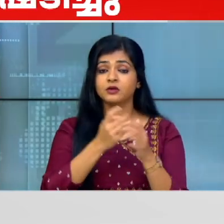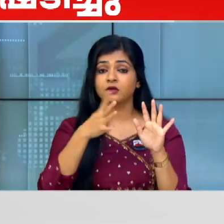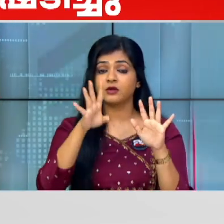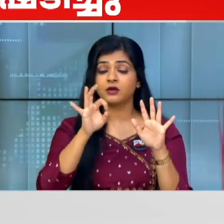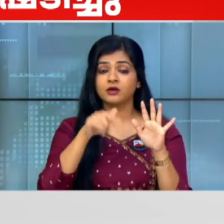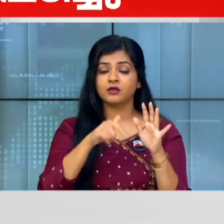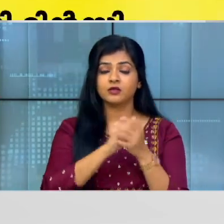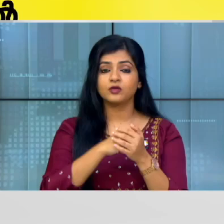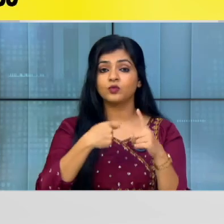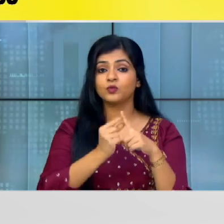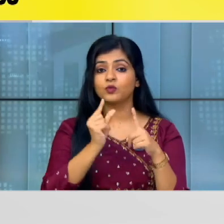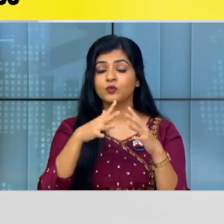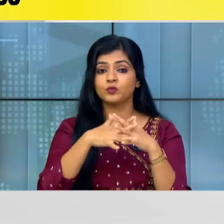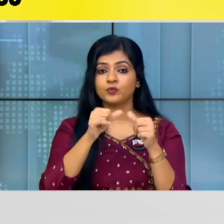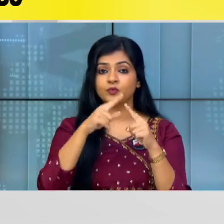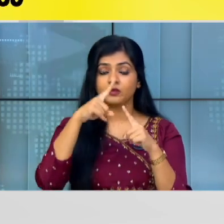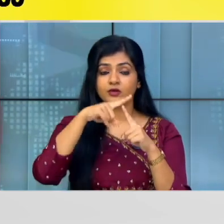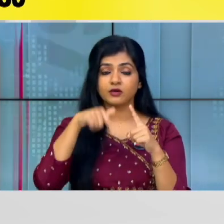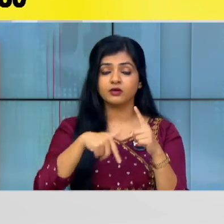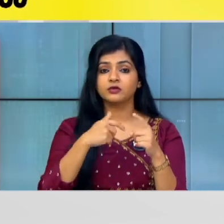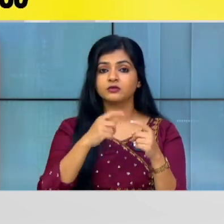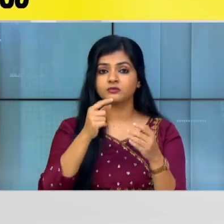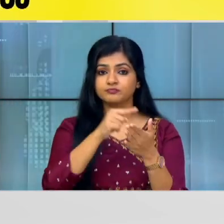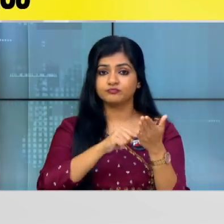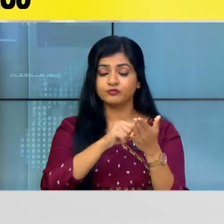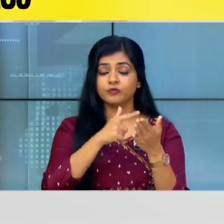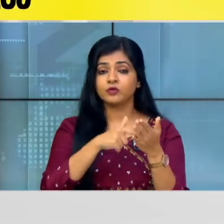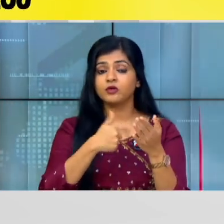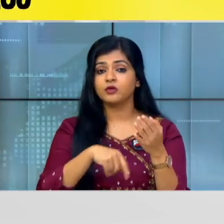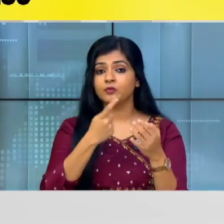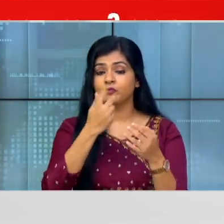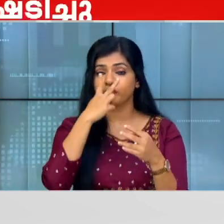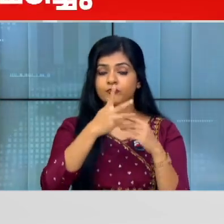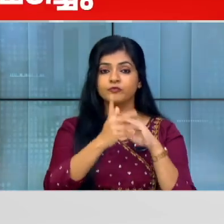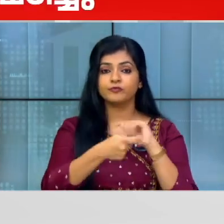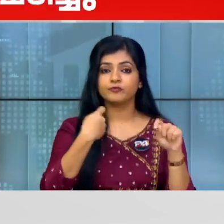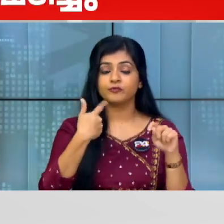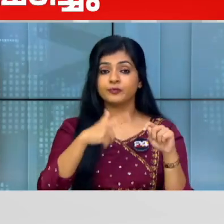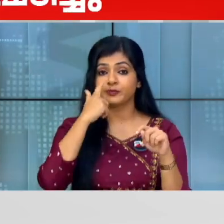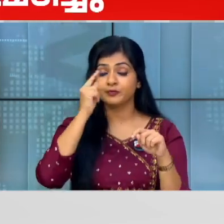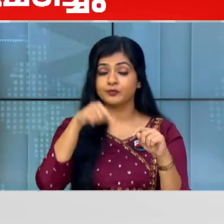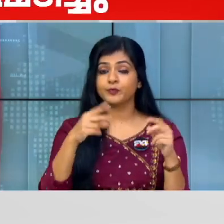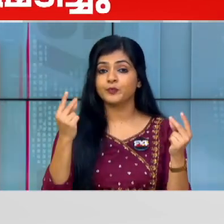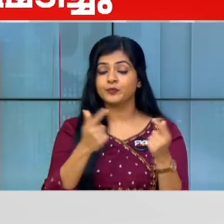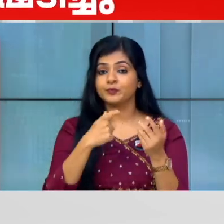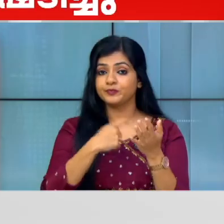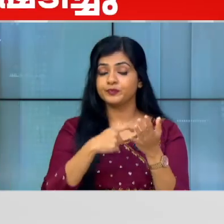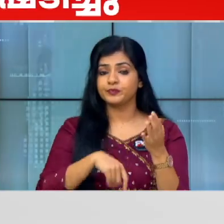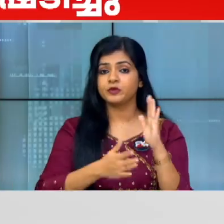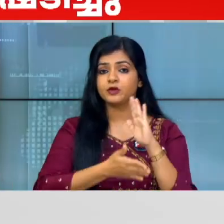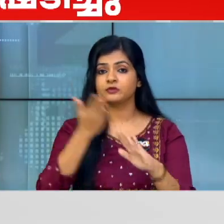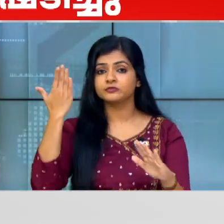കുവൈറ്റ് ദിനാർ 45 സ്വർണ്ണാഭരണമാണ് കവർന്നെടുത്തിരിക്കുന്നത്. ഇത് എടുത്തുകൊണ്ട് തന്നെ സമയത്ത് ആ പ്രതി മോഷണം നടത്തി ഉടൻ തന്നെ അവിടെ നിന്ന്